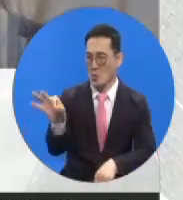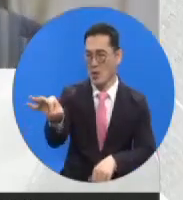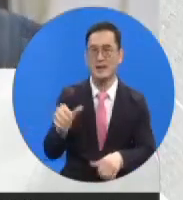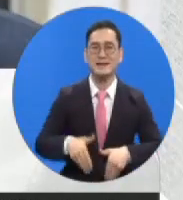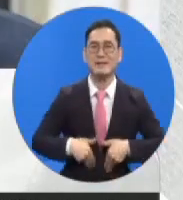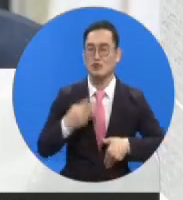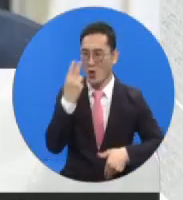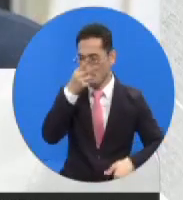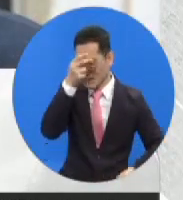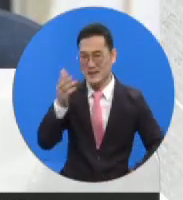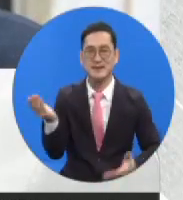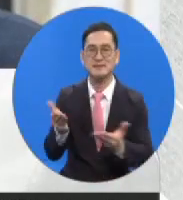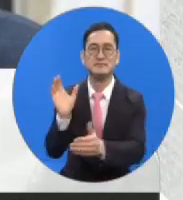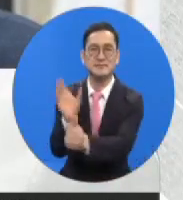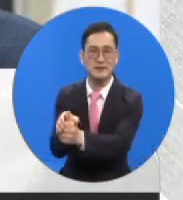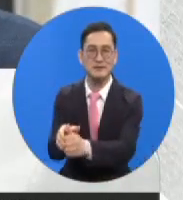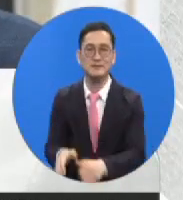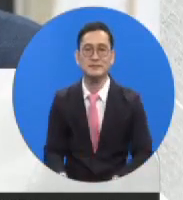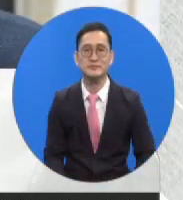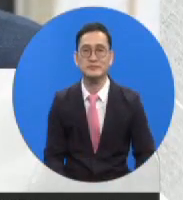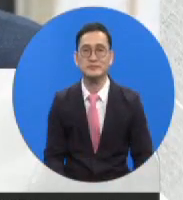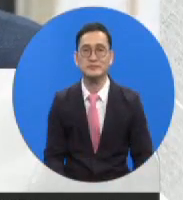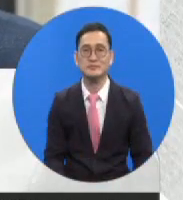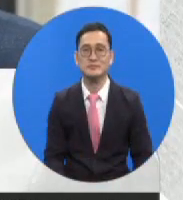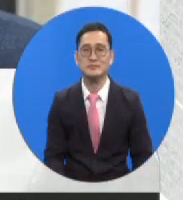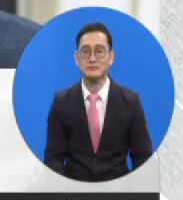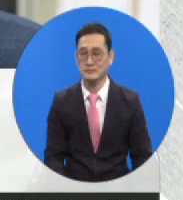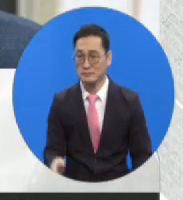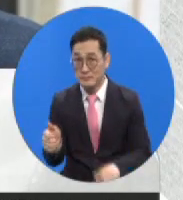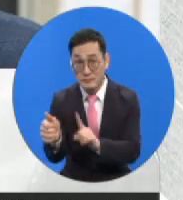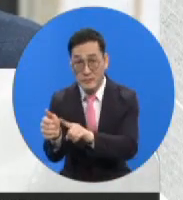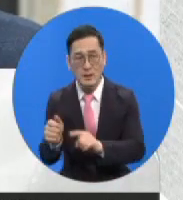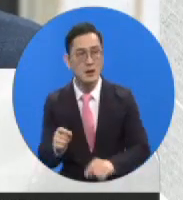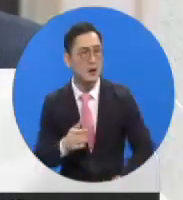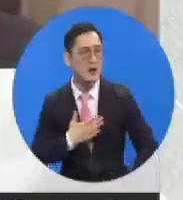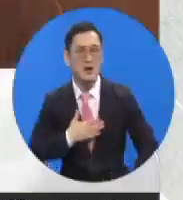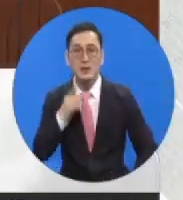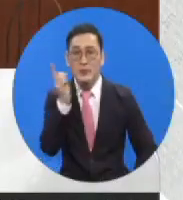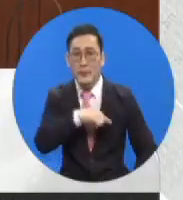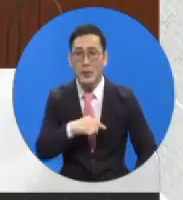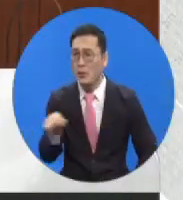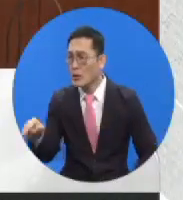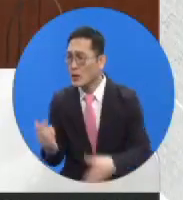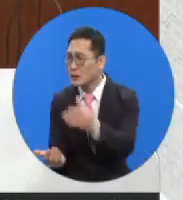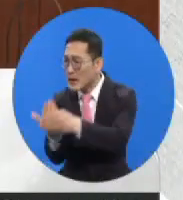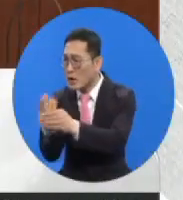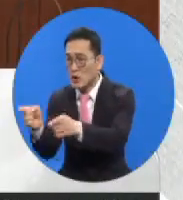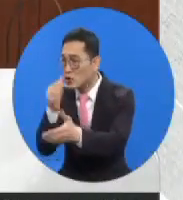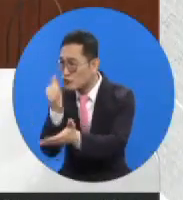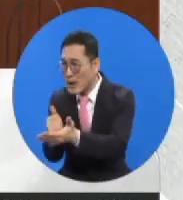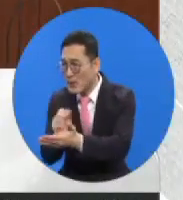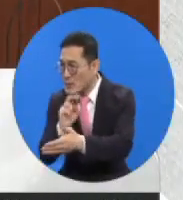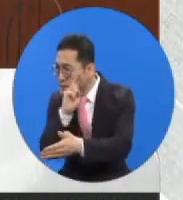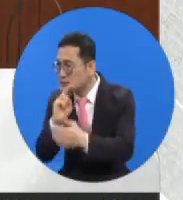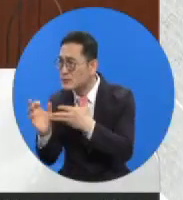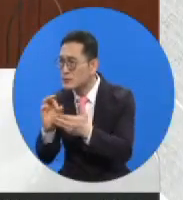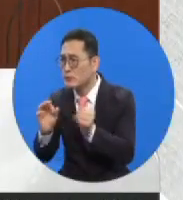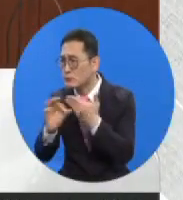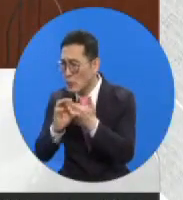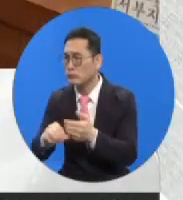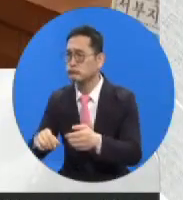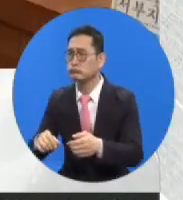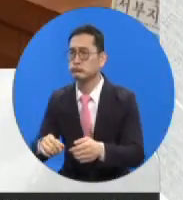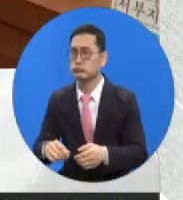얘기하면서 또 하나의 정치 검사가 만들어졌다 이렇게 하면서 굉장히 불쾌감을 표현했습니다. 그러니까 뭐 그런 부분에 대해서 전혀 사실과 다르다. 자기는